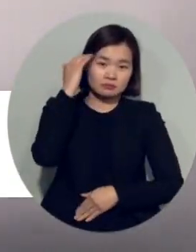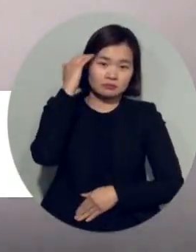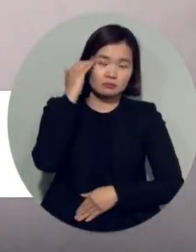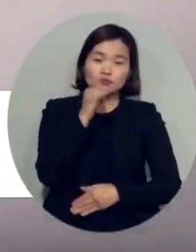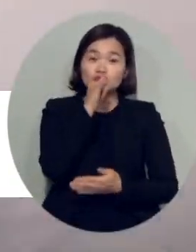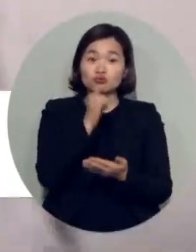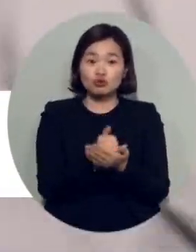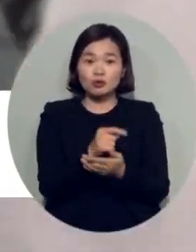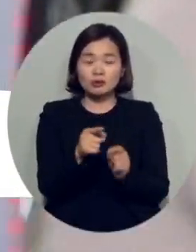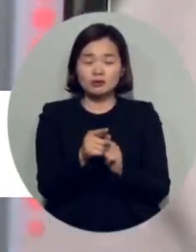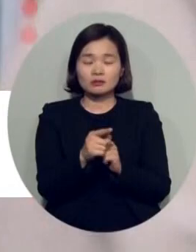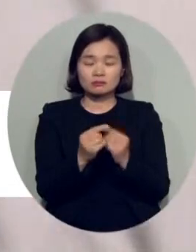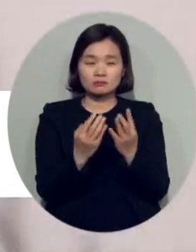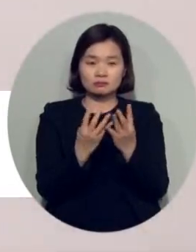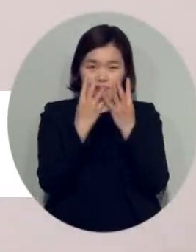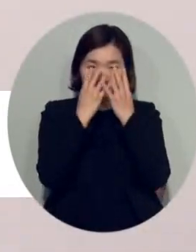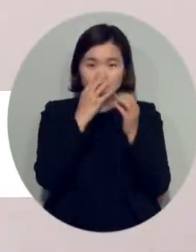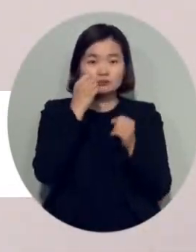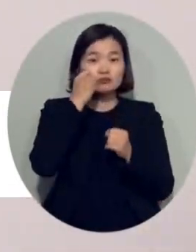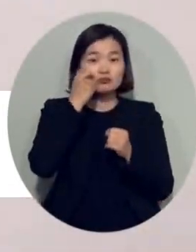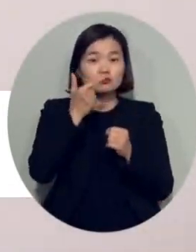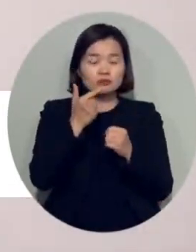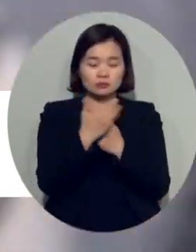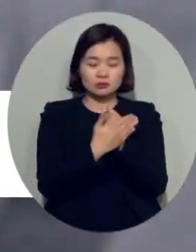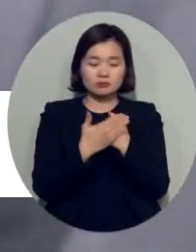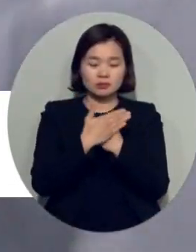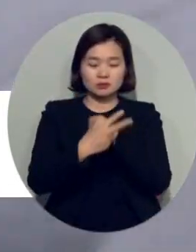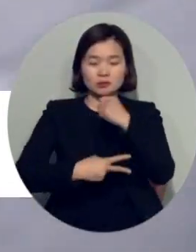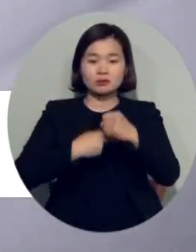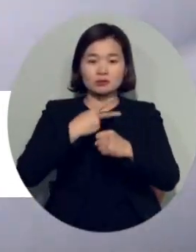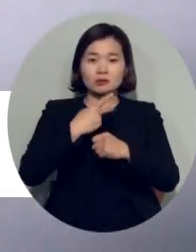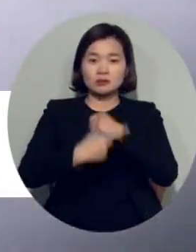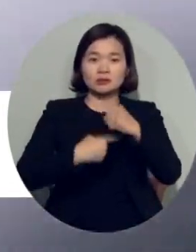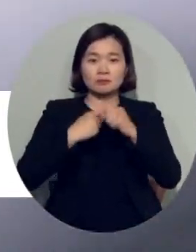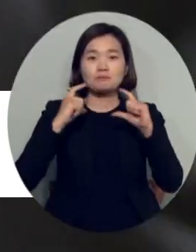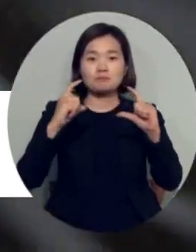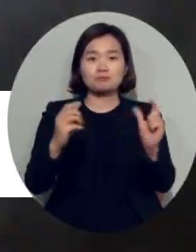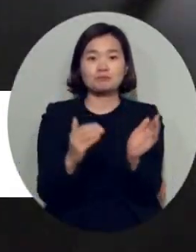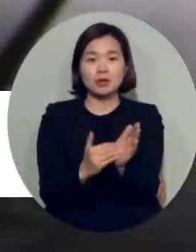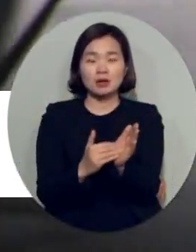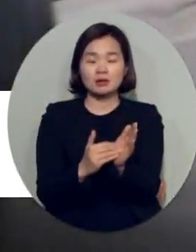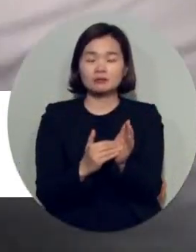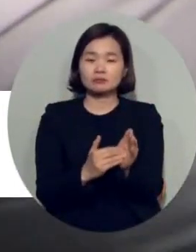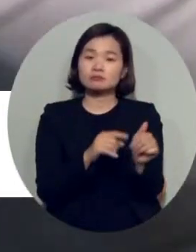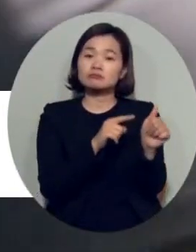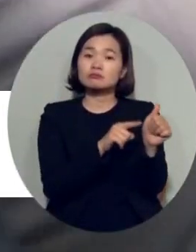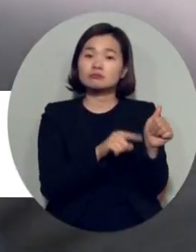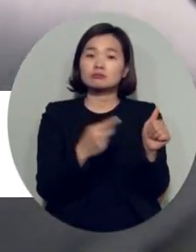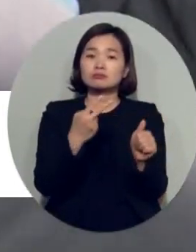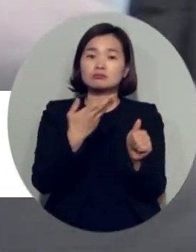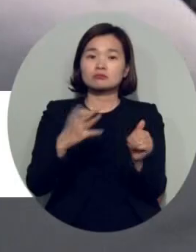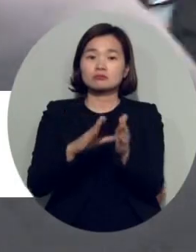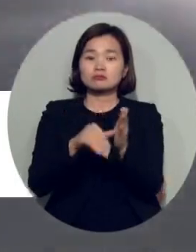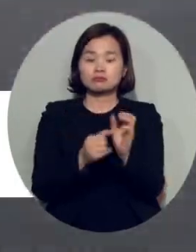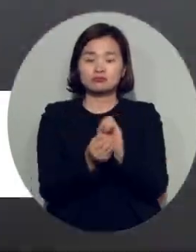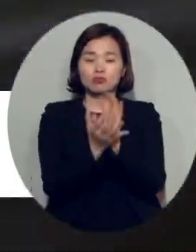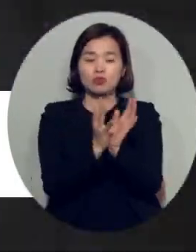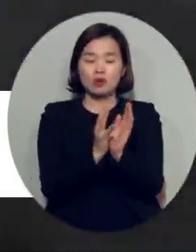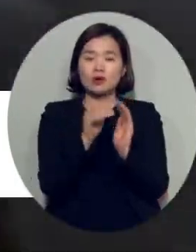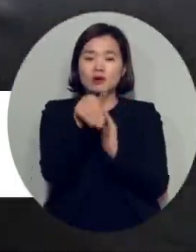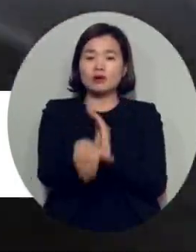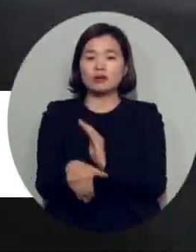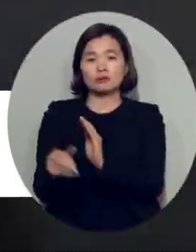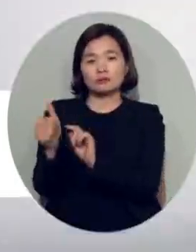혐의에 대해 징역 6개월에 집행유예 1년을 선고했습니다. 엄군수는 2019년 봉화의